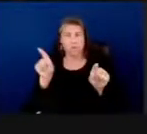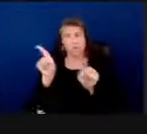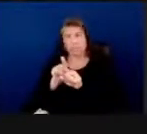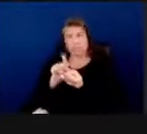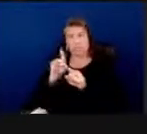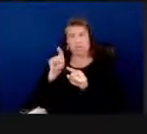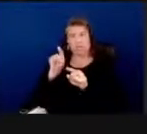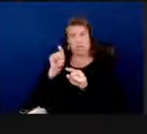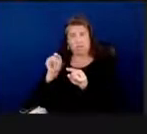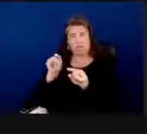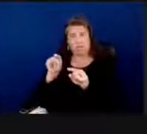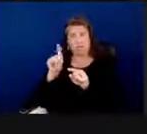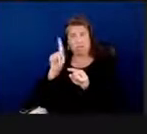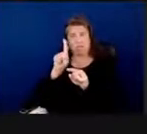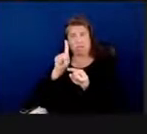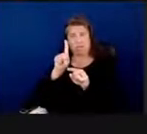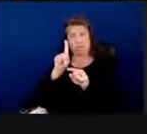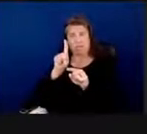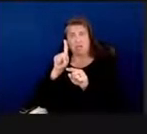vile